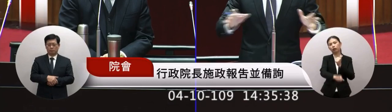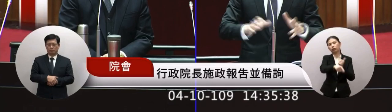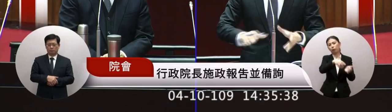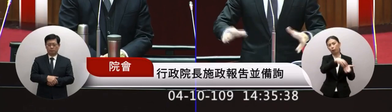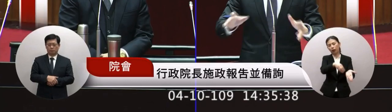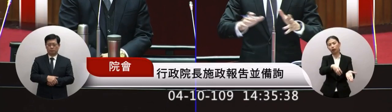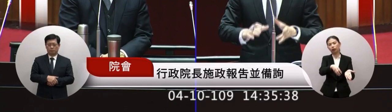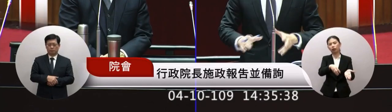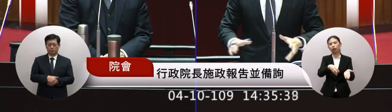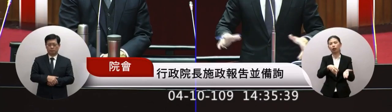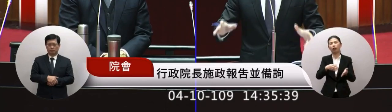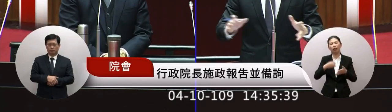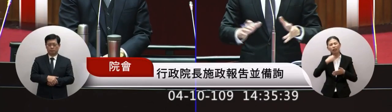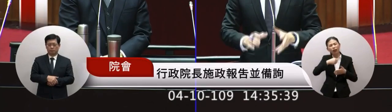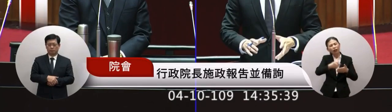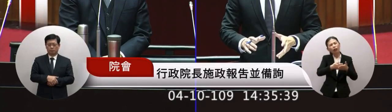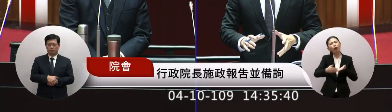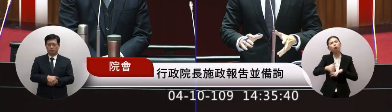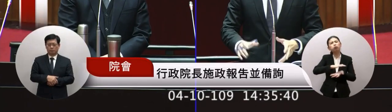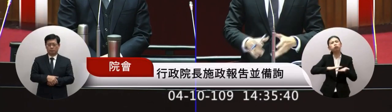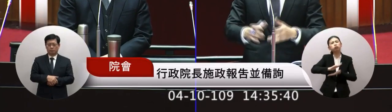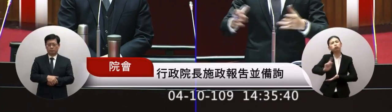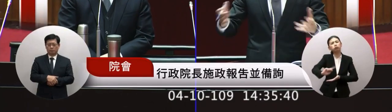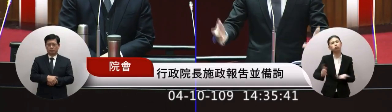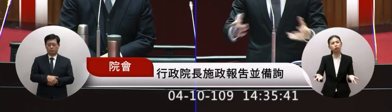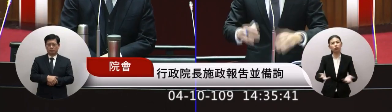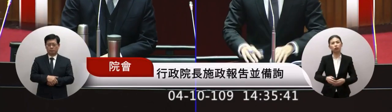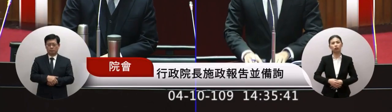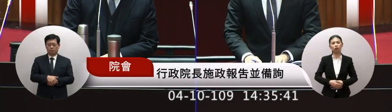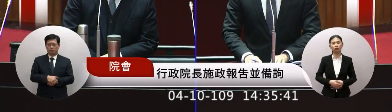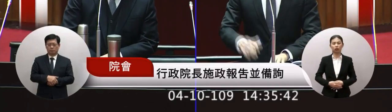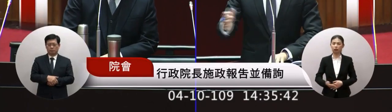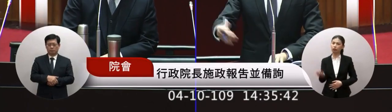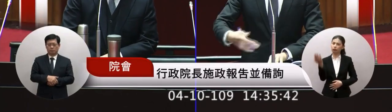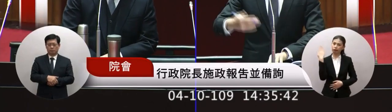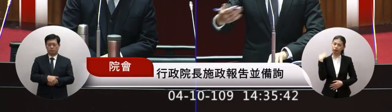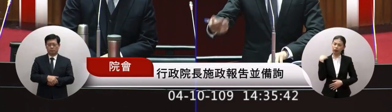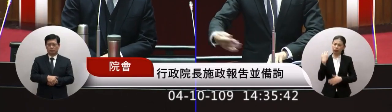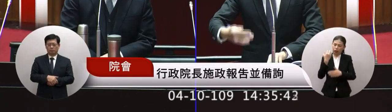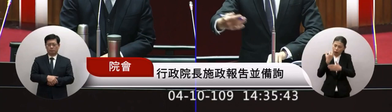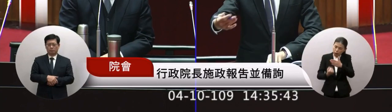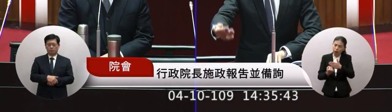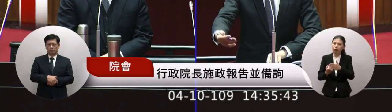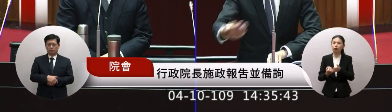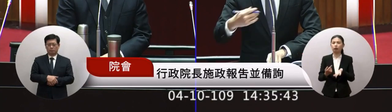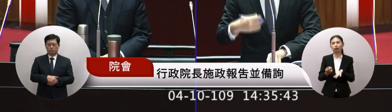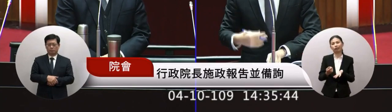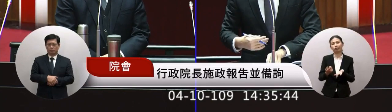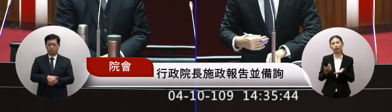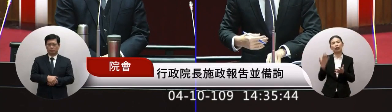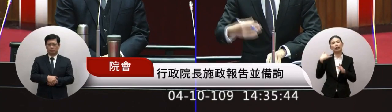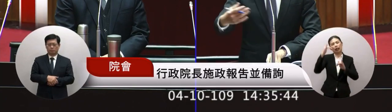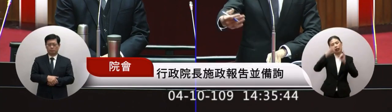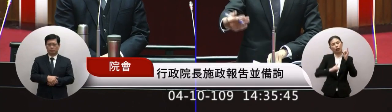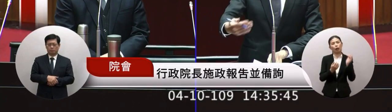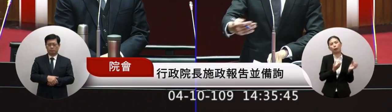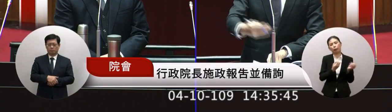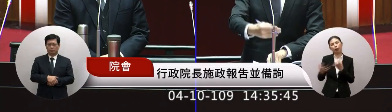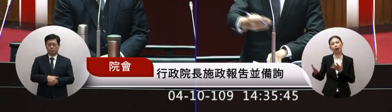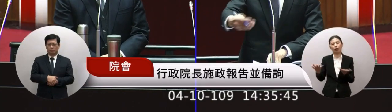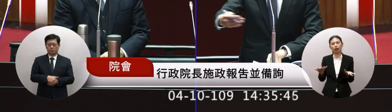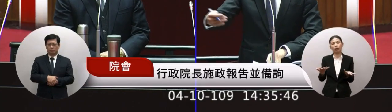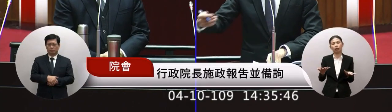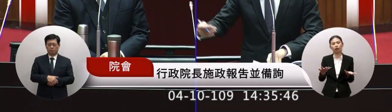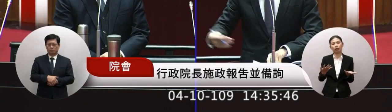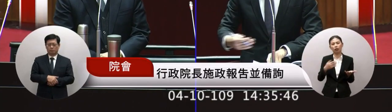台湾、甲中国拢难做伙的一个状况嘛。啊，所以讲，这就是过去留落来，等于侨委会为过去历史的这个背景，所以讲会